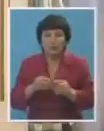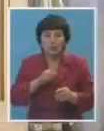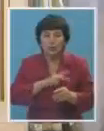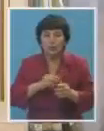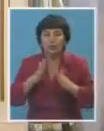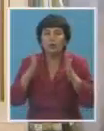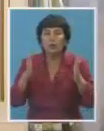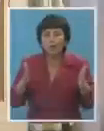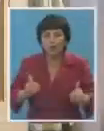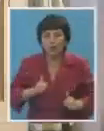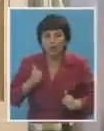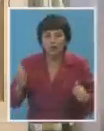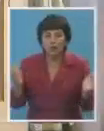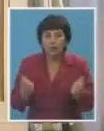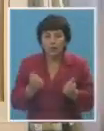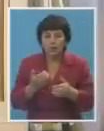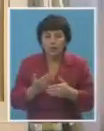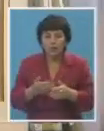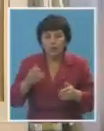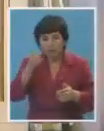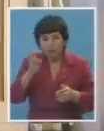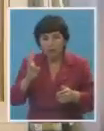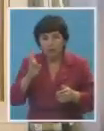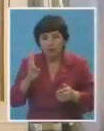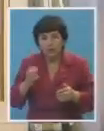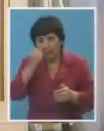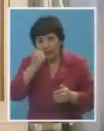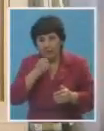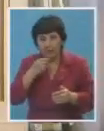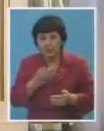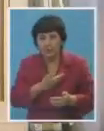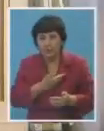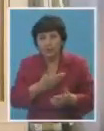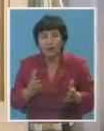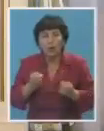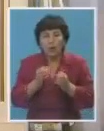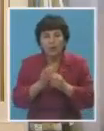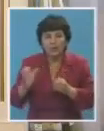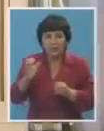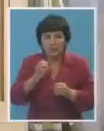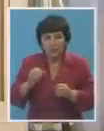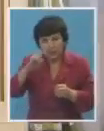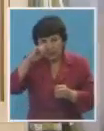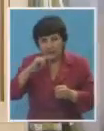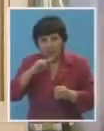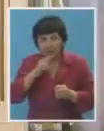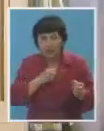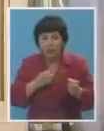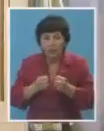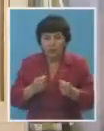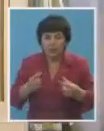мәртебе. Үнемі спортқа қолдау білдіретін үшін Нұрсұлтан Назарбаевқа алғыс айтқым келеді. 15-ші қыркүйекте Қазақстанда бокс